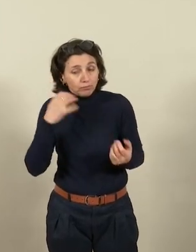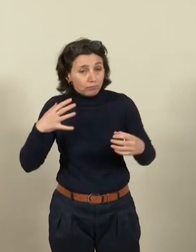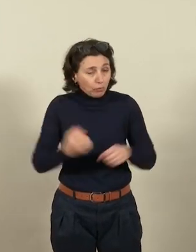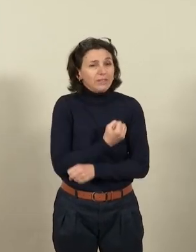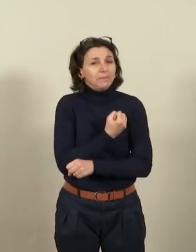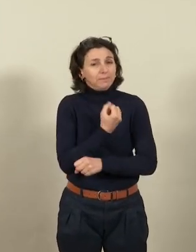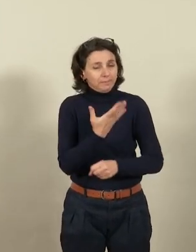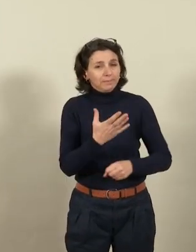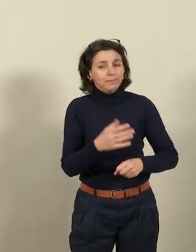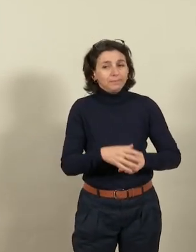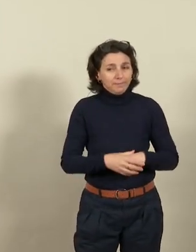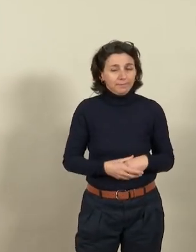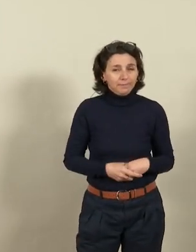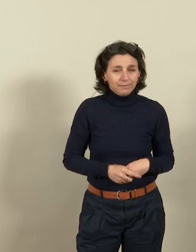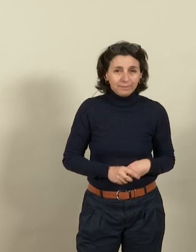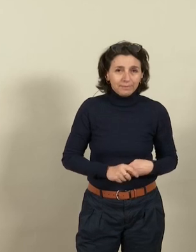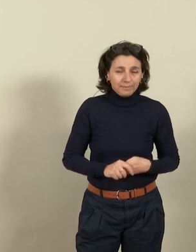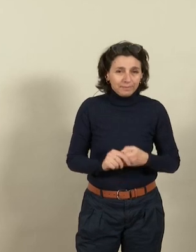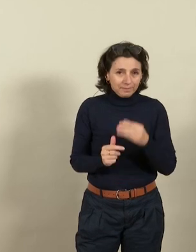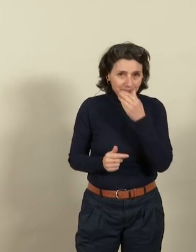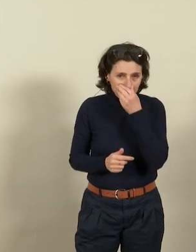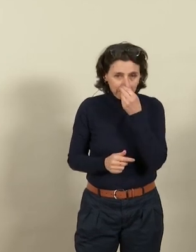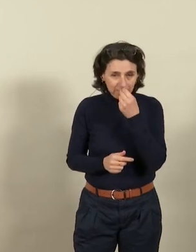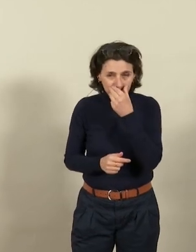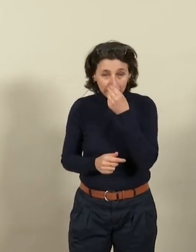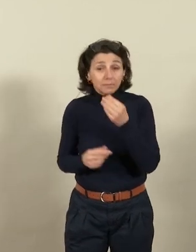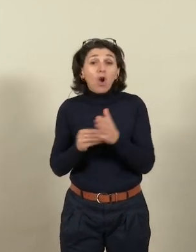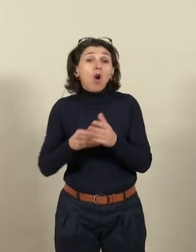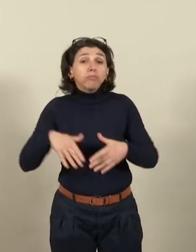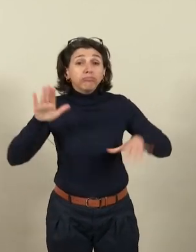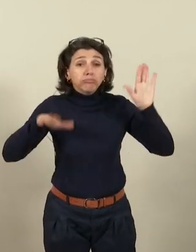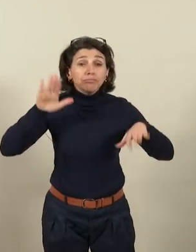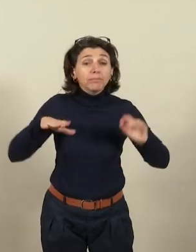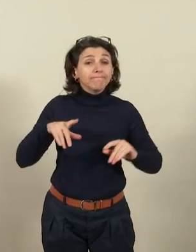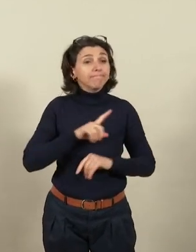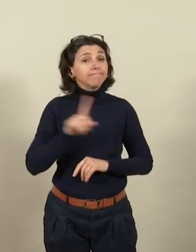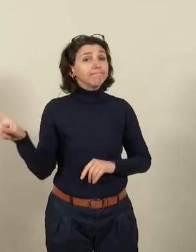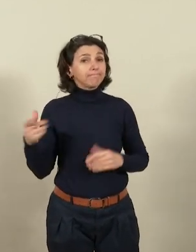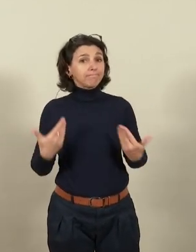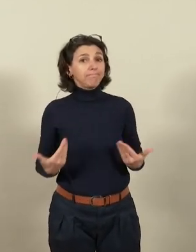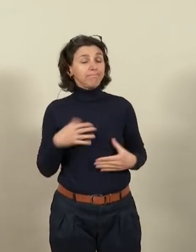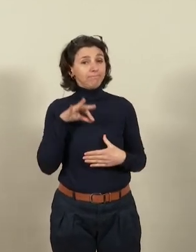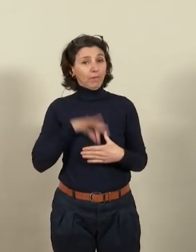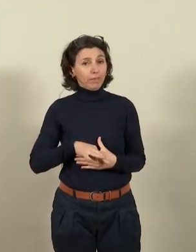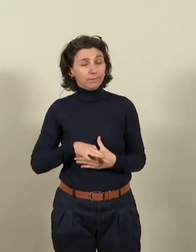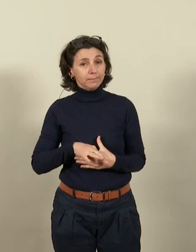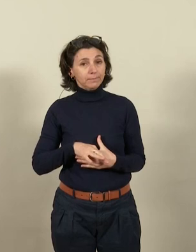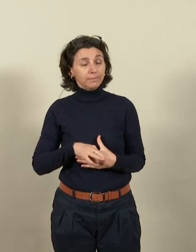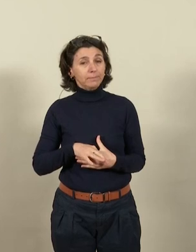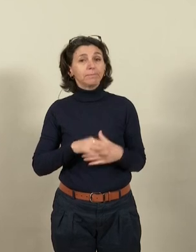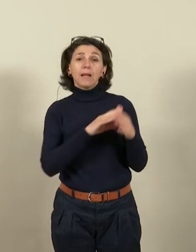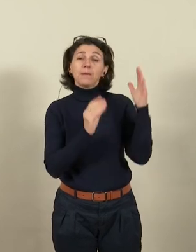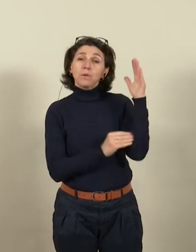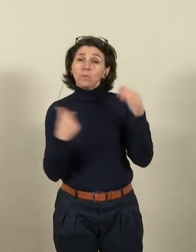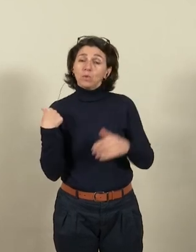regrette merci d'autres prises de parole non donc nous passons au vote donc l'amendement numéro